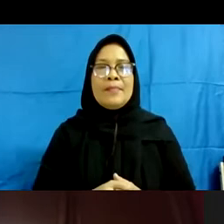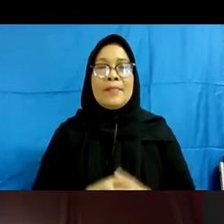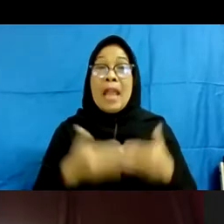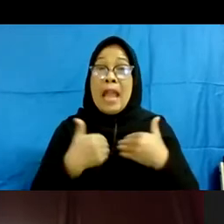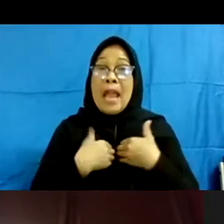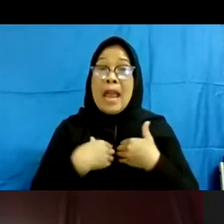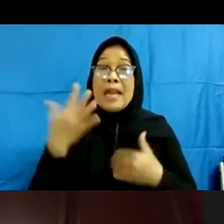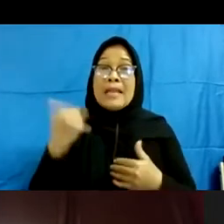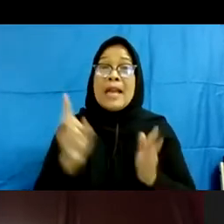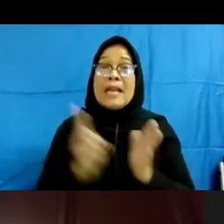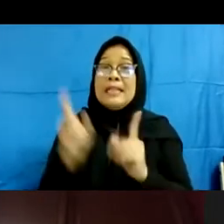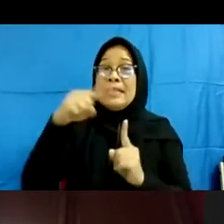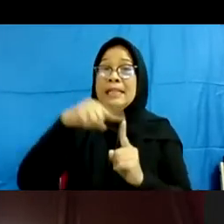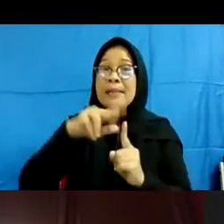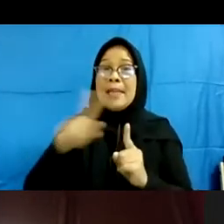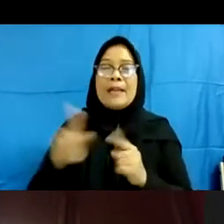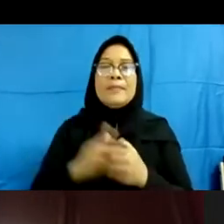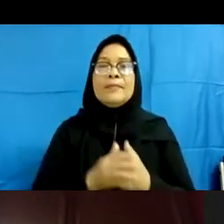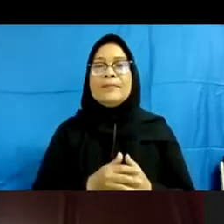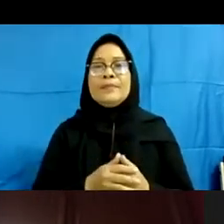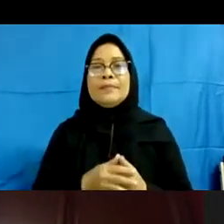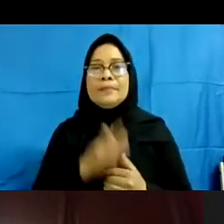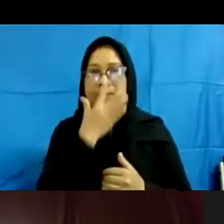ingin disampaikan?